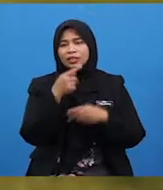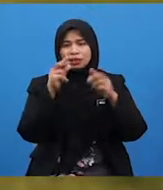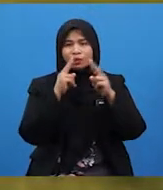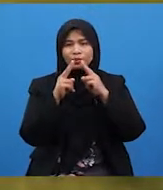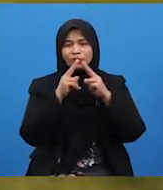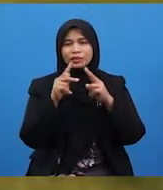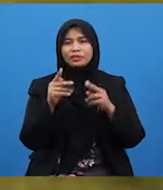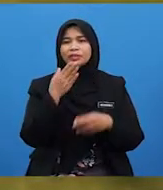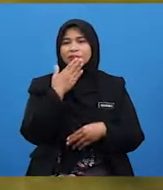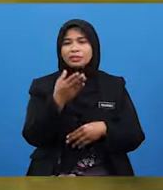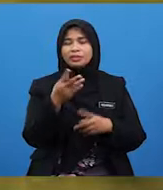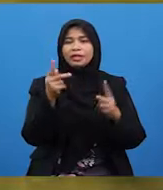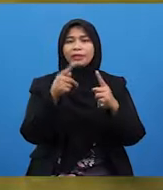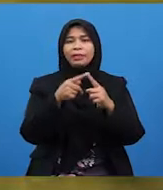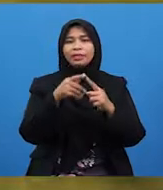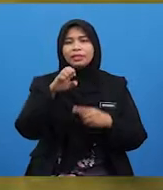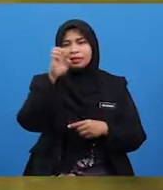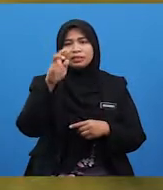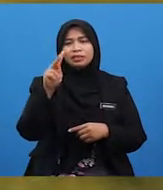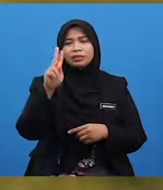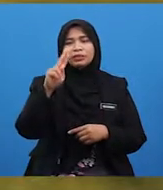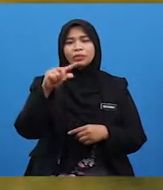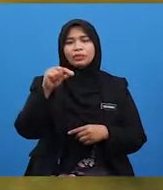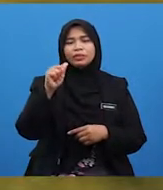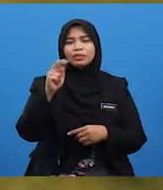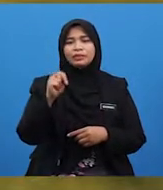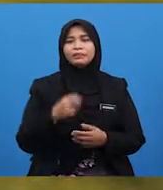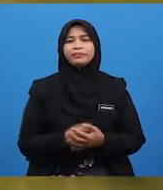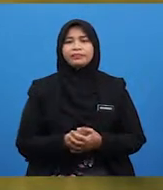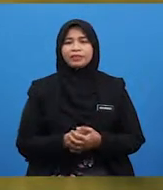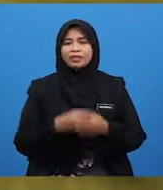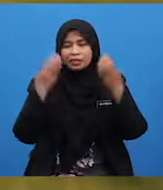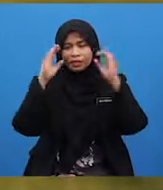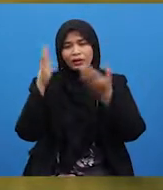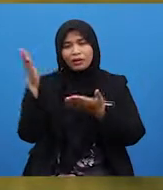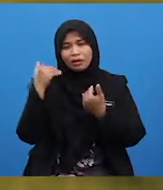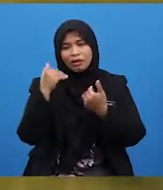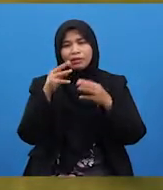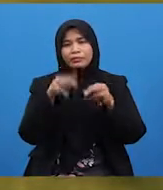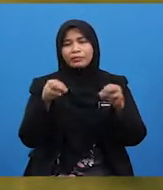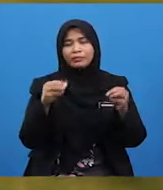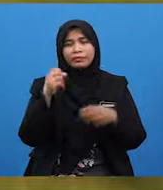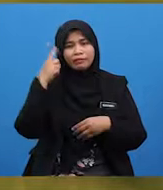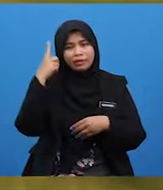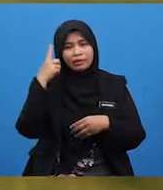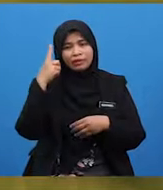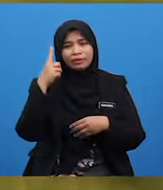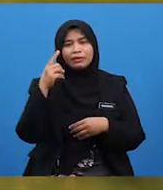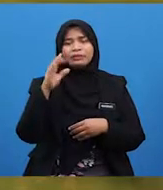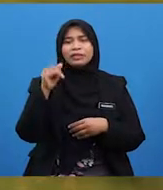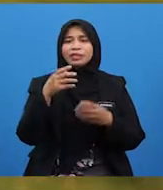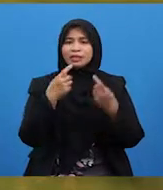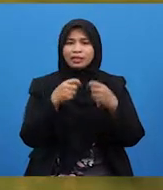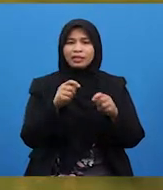kepada Encik Kugan atas perkongsian tadi. Cikgu berharap murid-murid faham maklumat yang telah